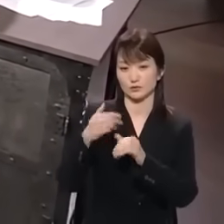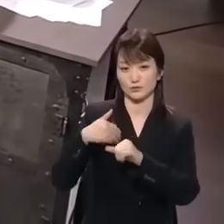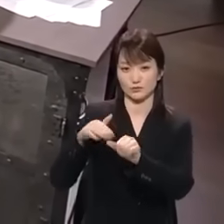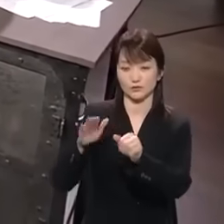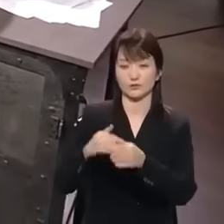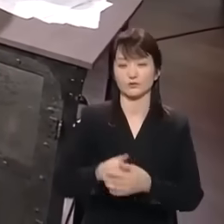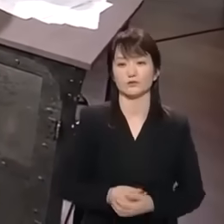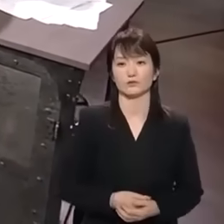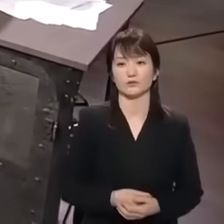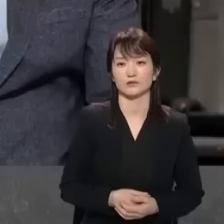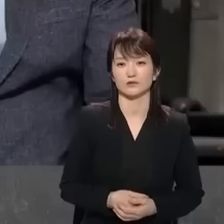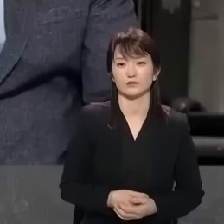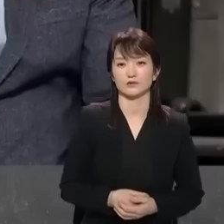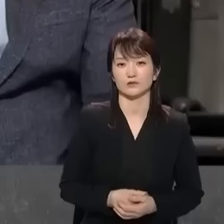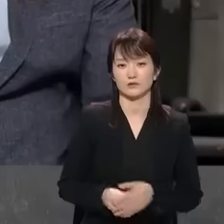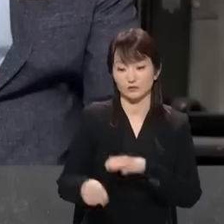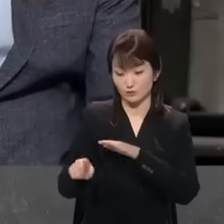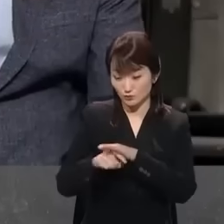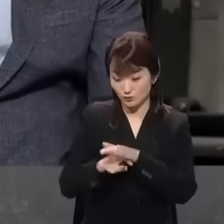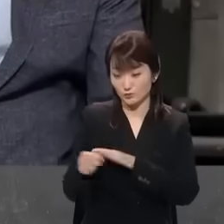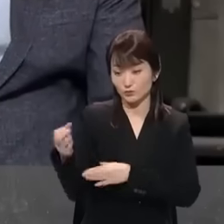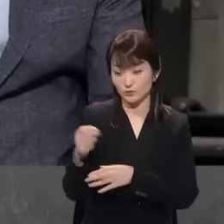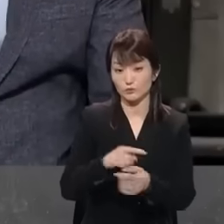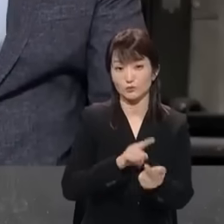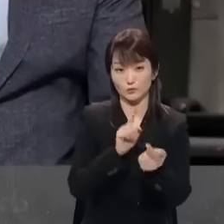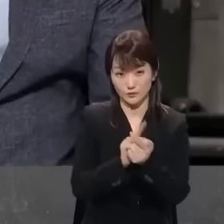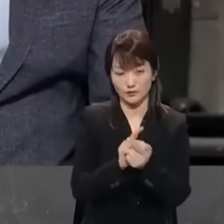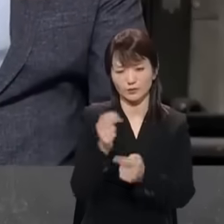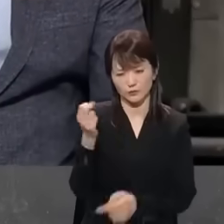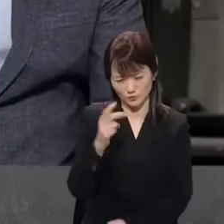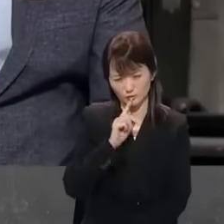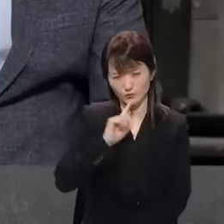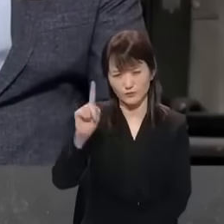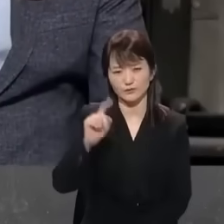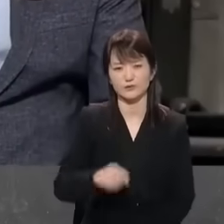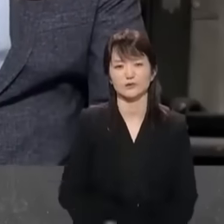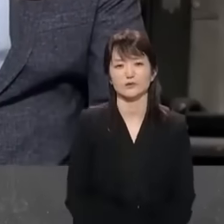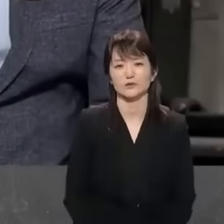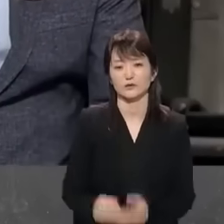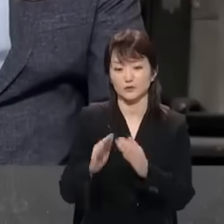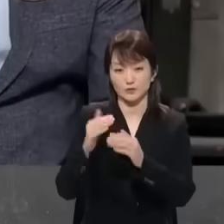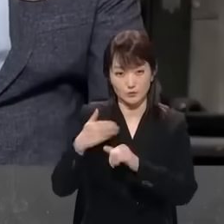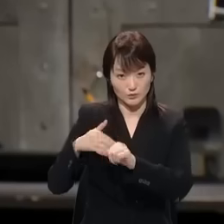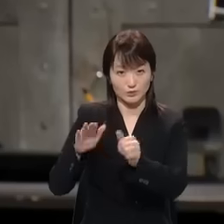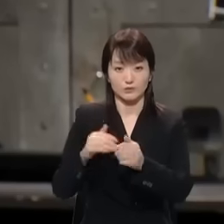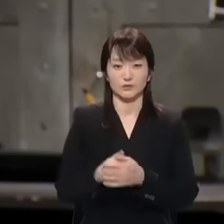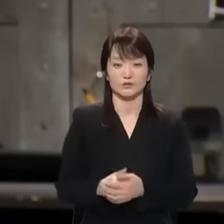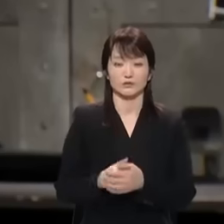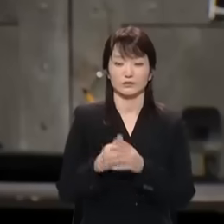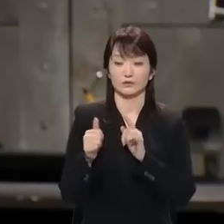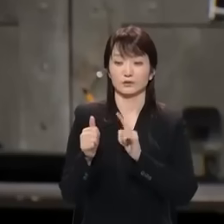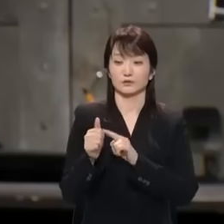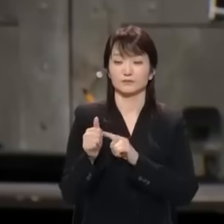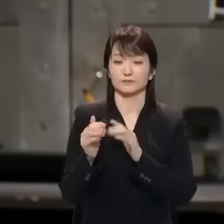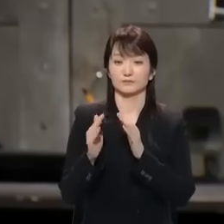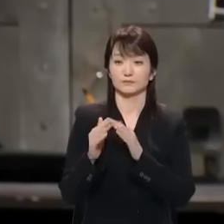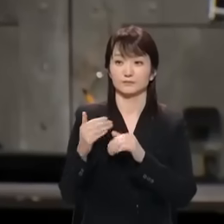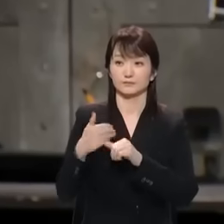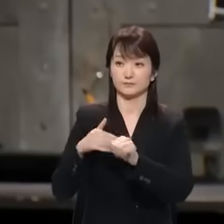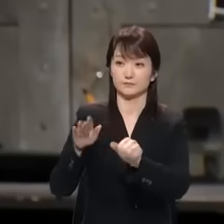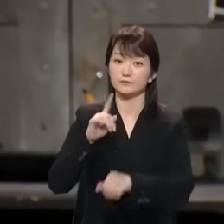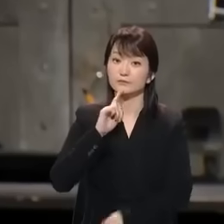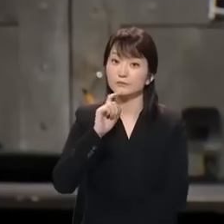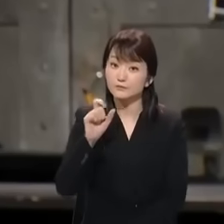않아서이 두룹 도둑들 또 만났고 또 신고를 했어 그렇습니다 각자는 돌려 보냈기 때문에이 남성도 집으로 가다가 나와다 보니까 한